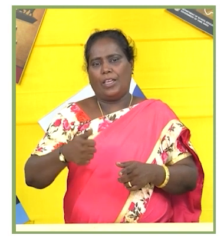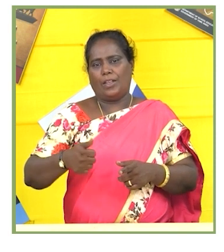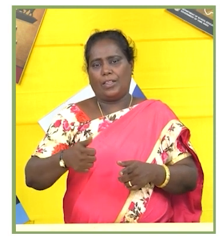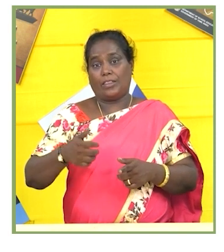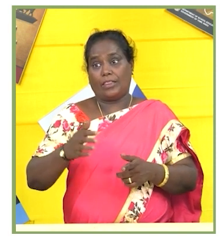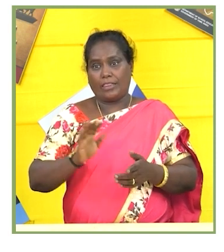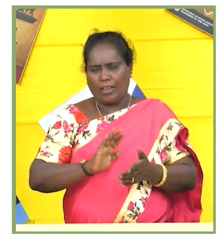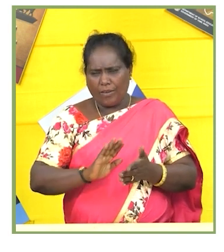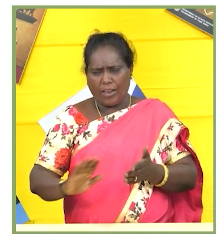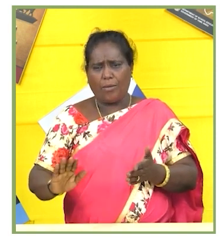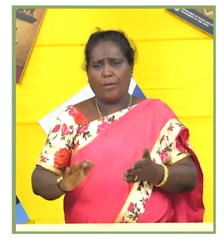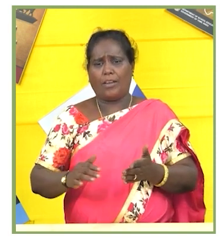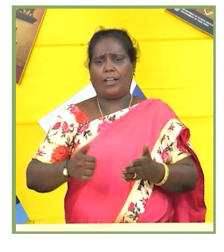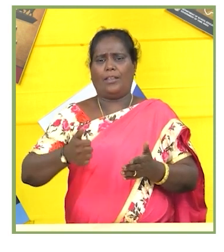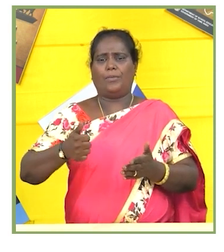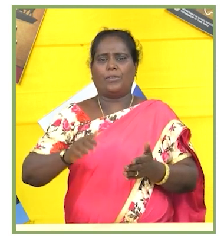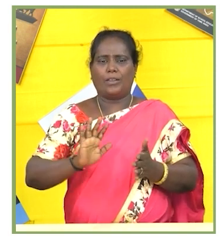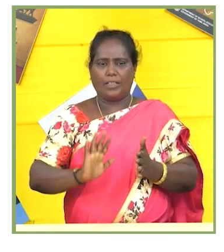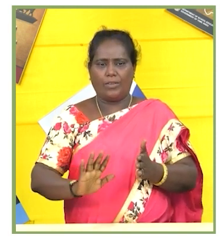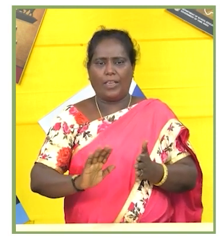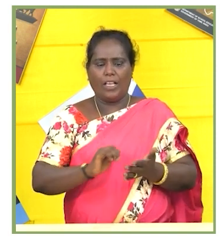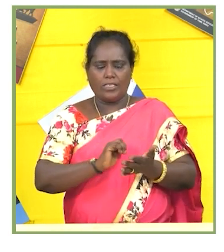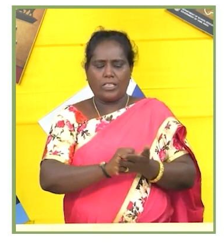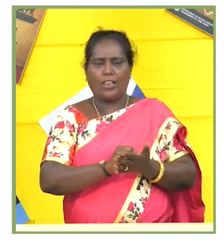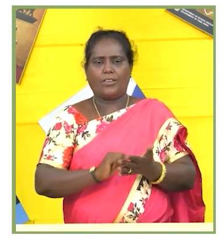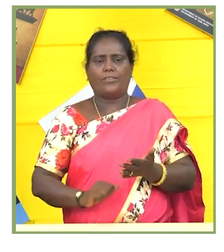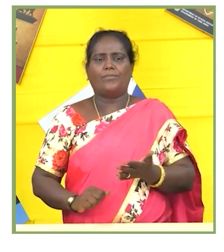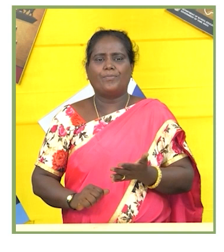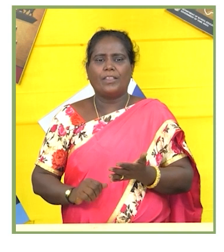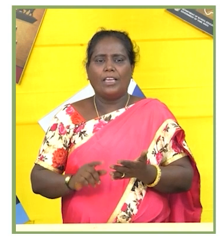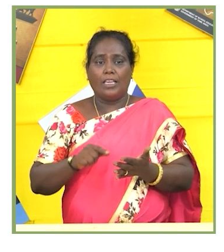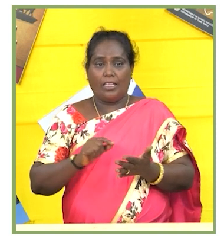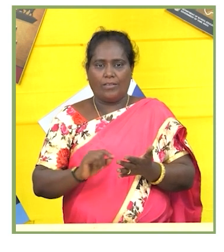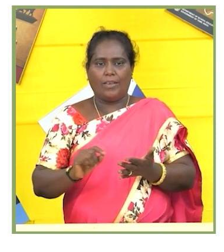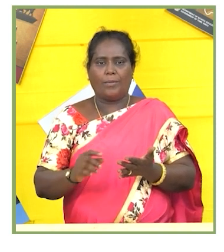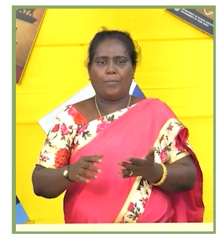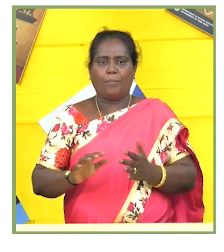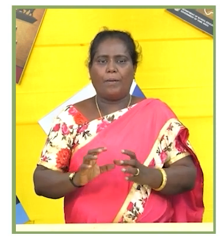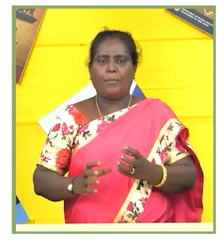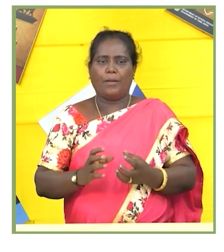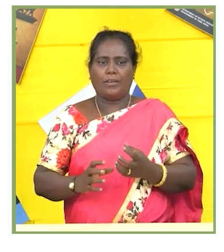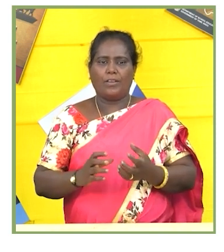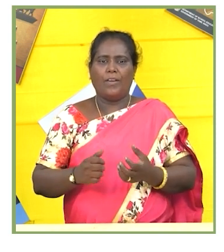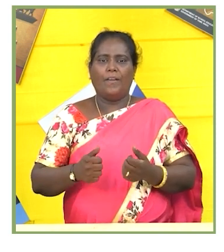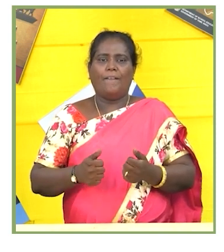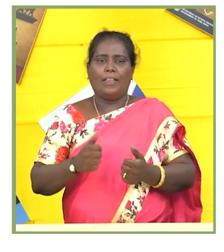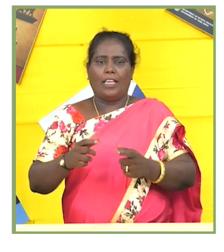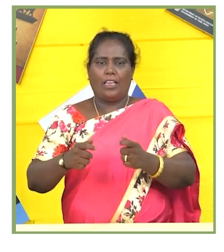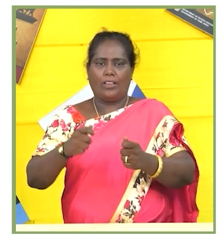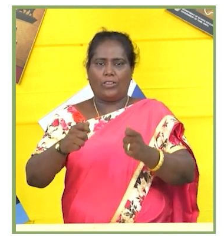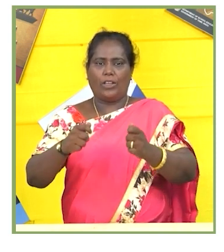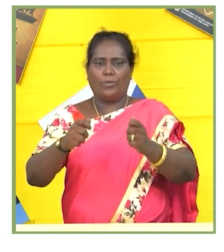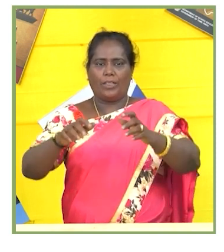சறி, தமிழர்கள் உயரிய அறத்தை தவறாமல் கடைபிடித்திருக்கின்றனர் என்பதற்கு இதுவே சான்று. தமிழர்களின்